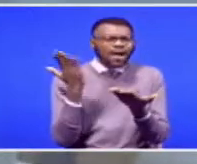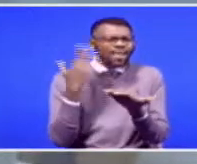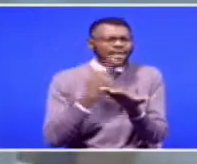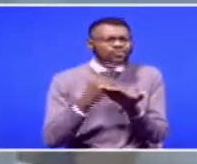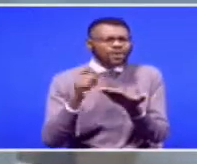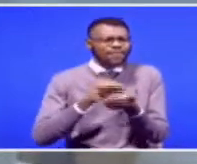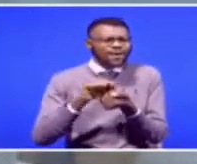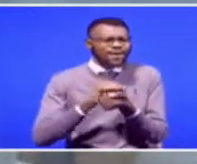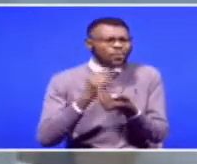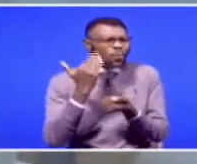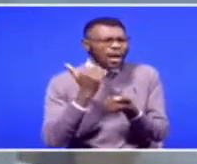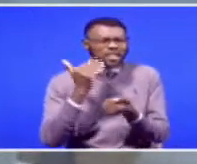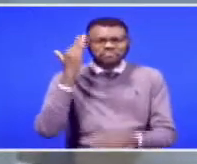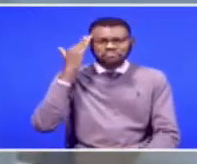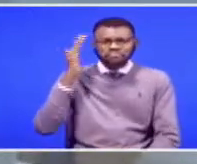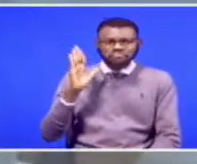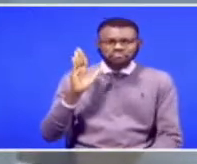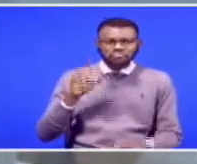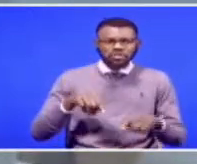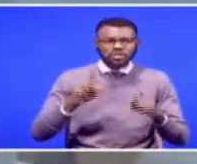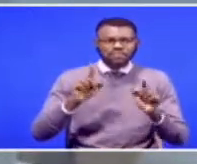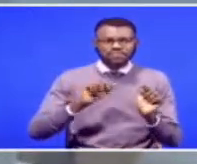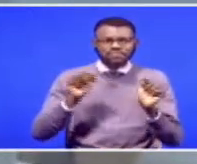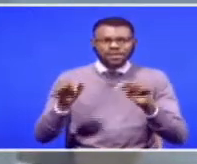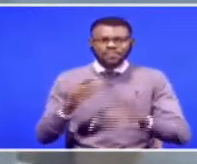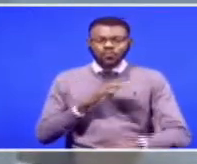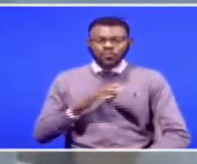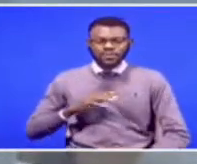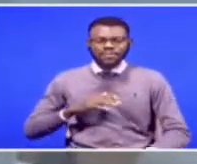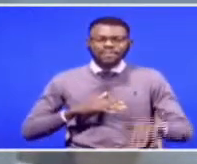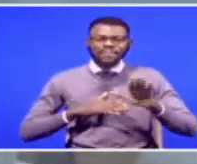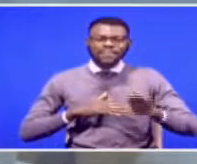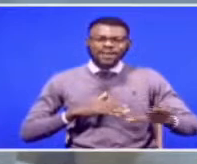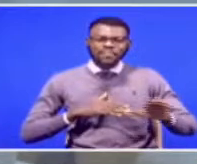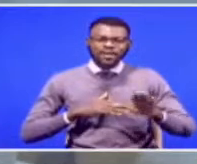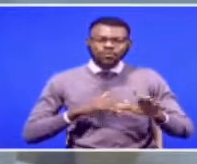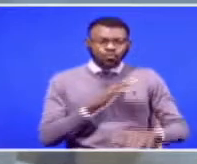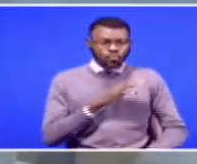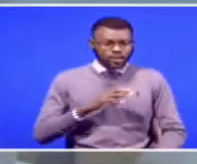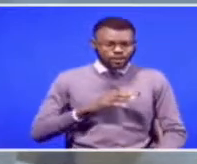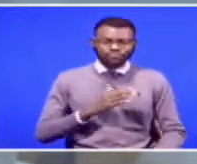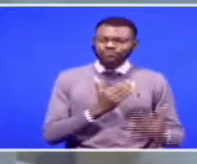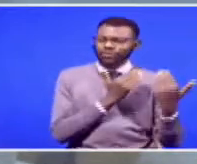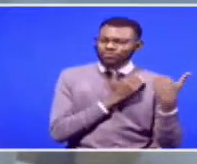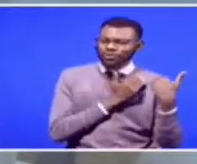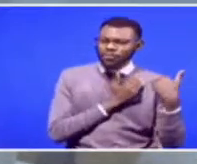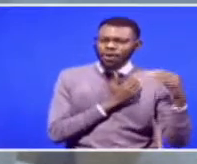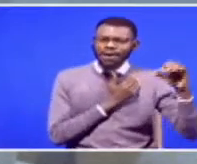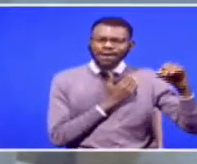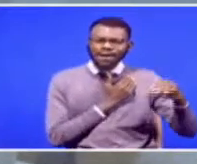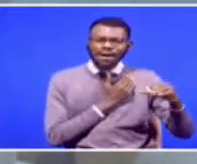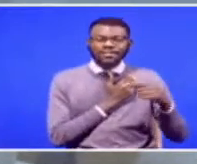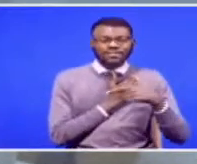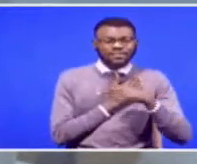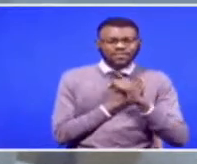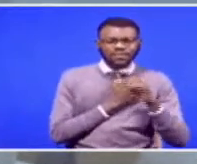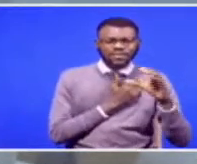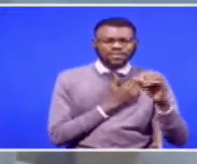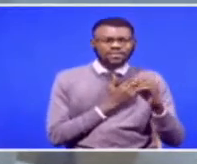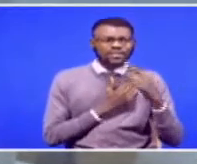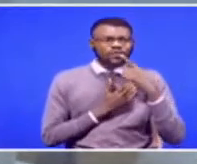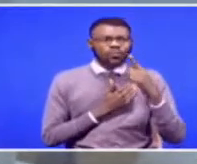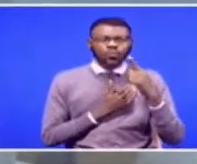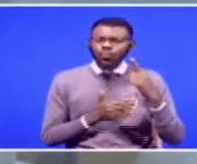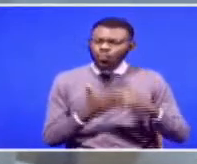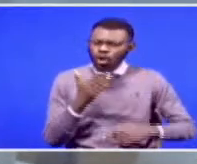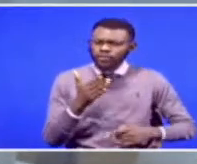jana. Akizungumza alipofika mbele ya kamati ya bunge la kitaifa ya kawi, Chirchir anasema wahandisi zaidi ya 50